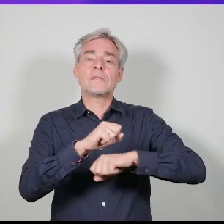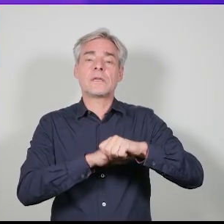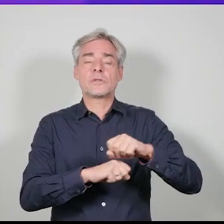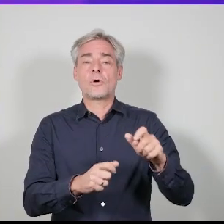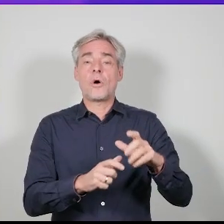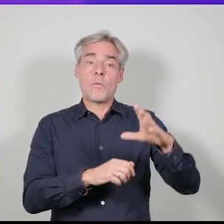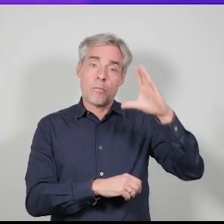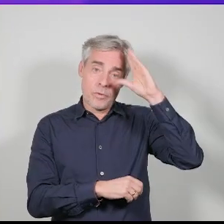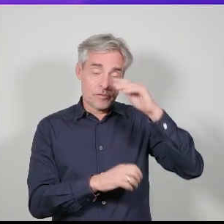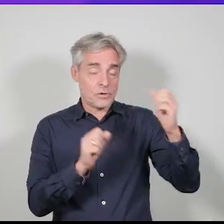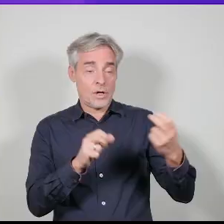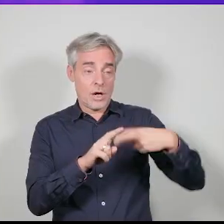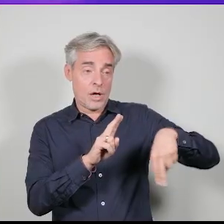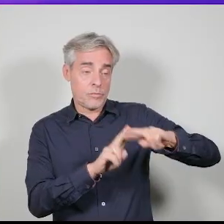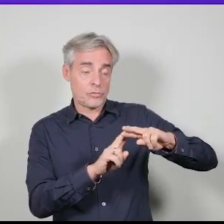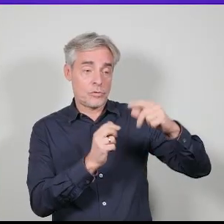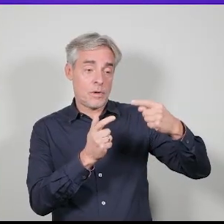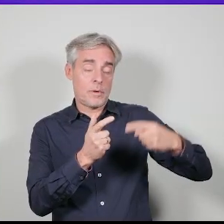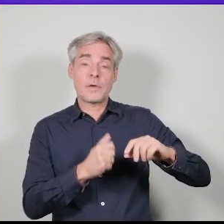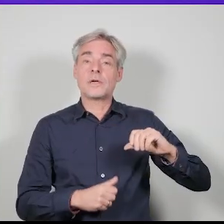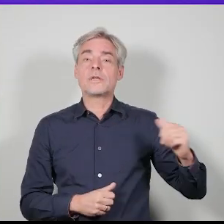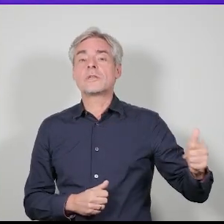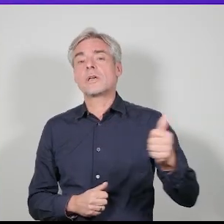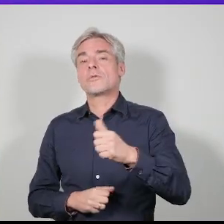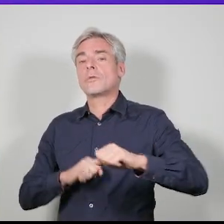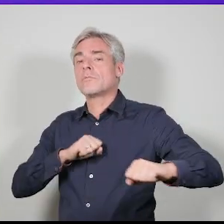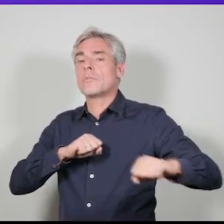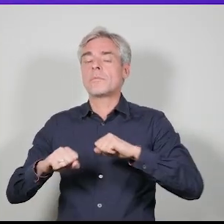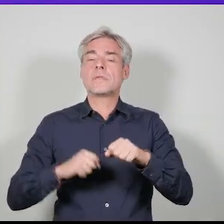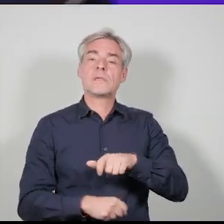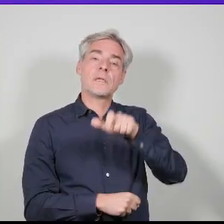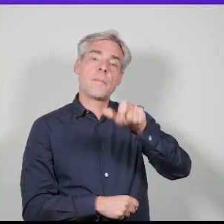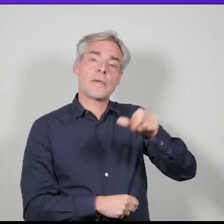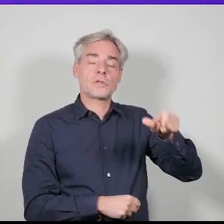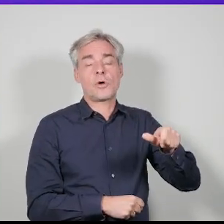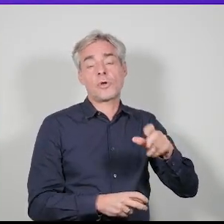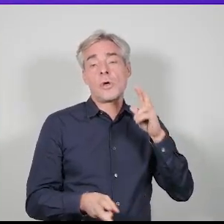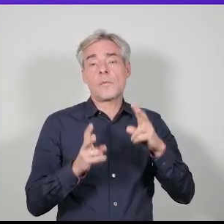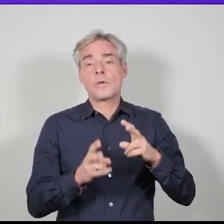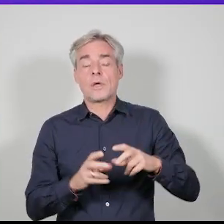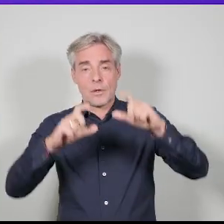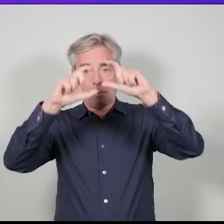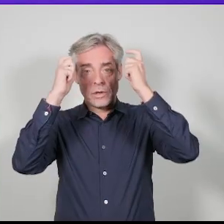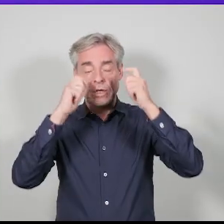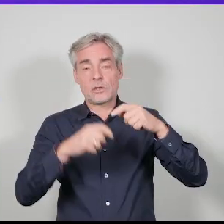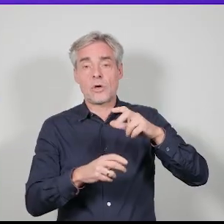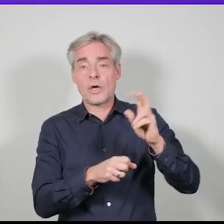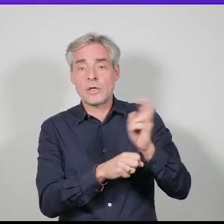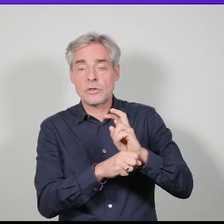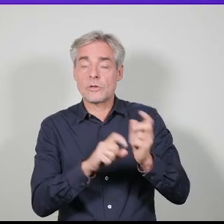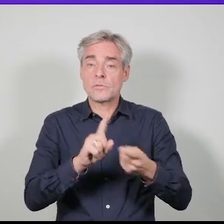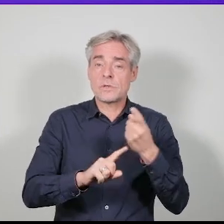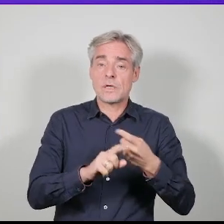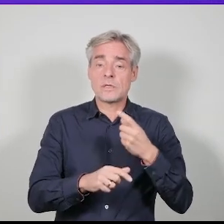ont répondu et qui chacune ont mobilisé des personnels. Alors ça peut être des mandataires, ça peut être des éducateurs